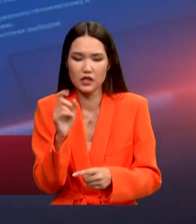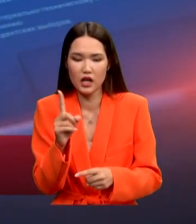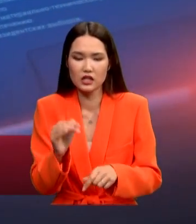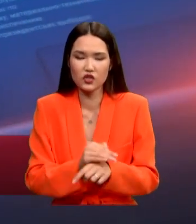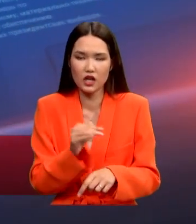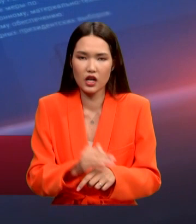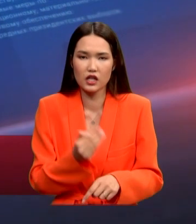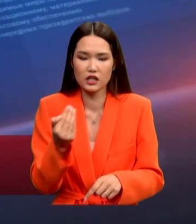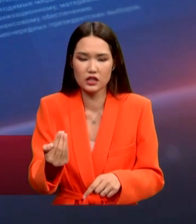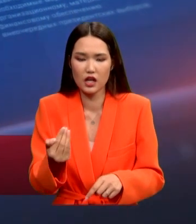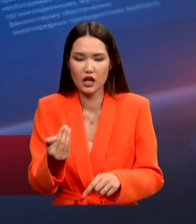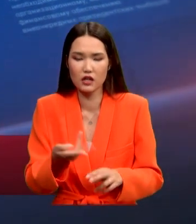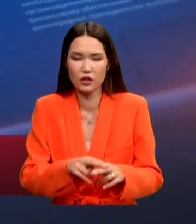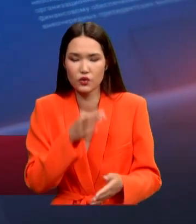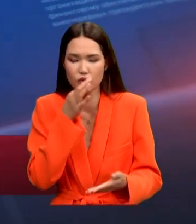жазаны